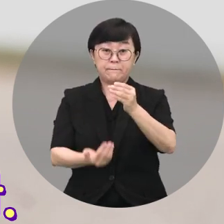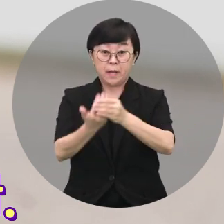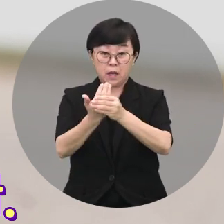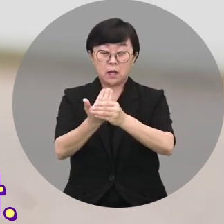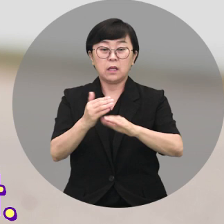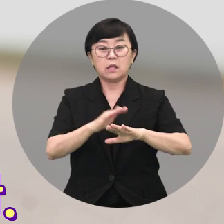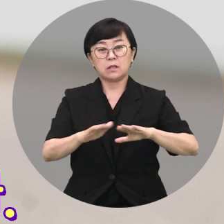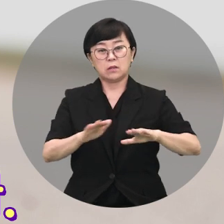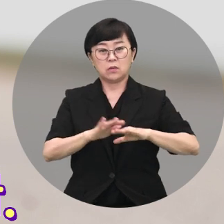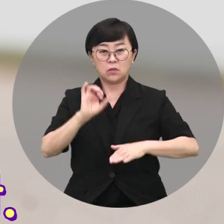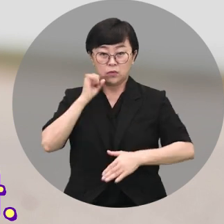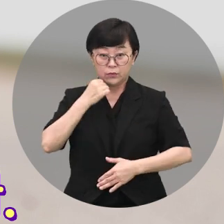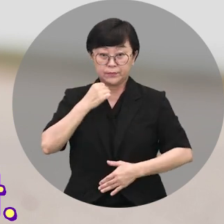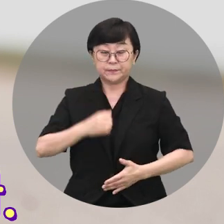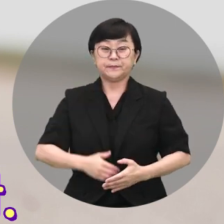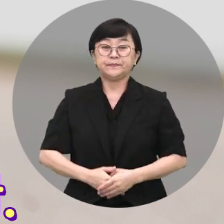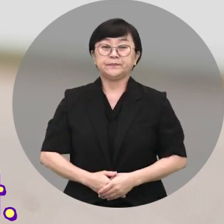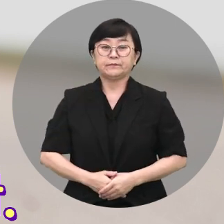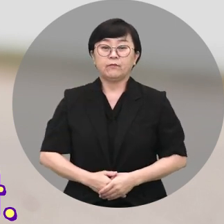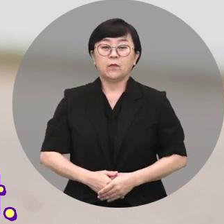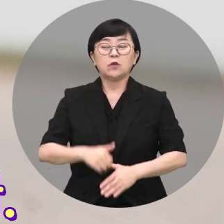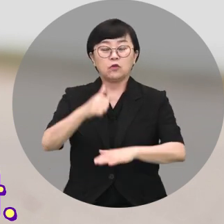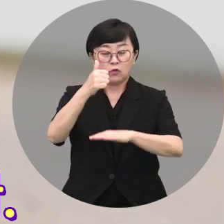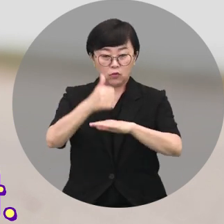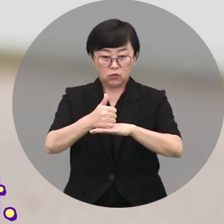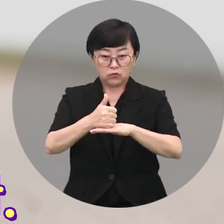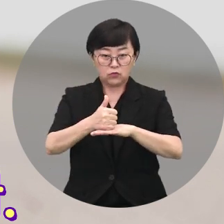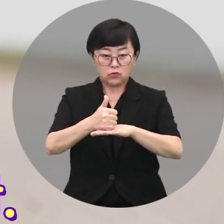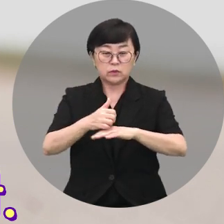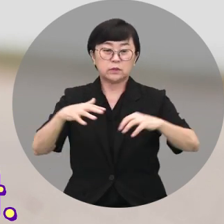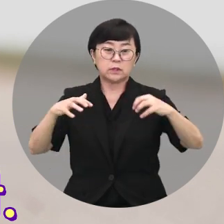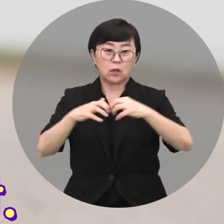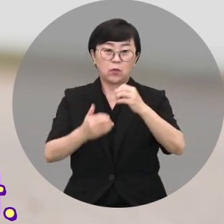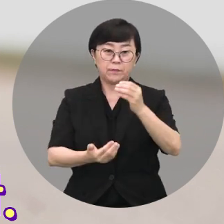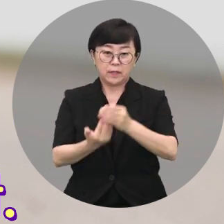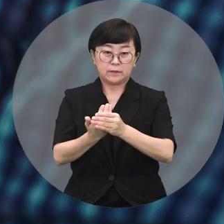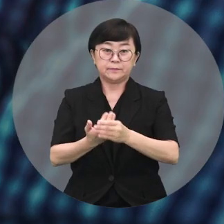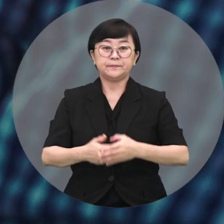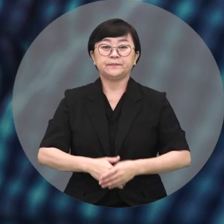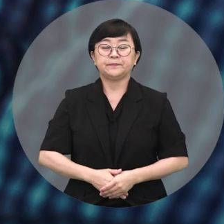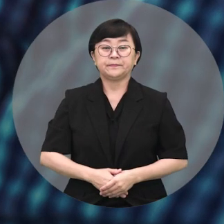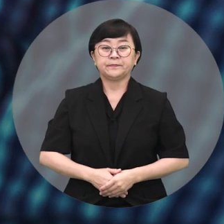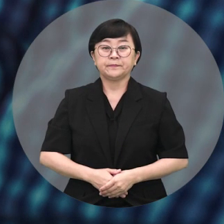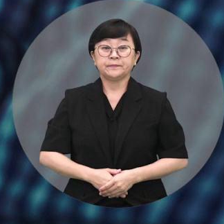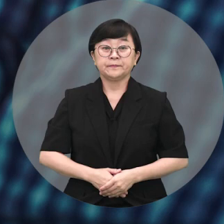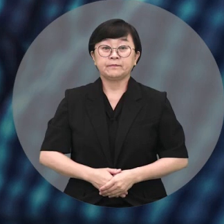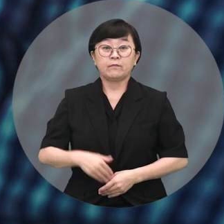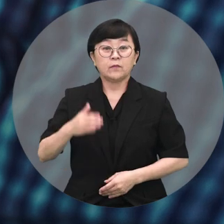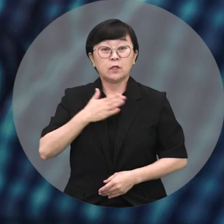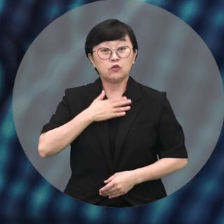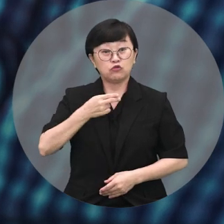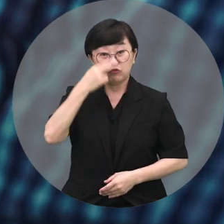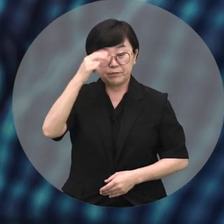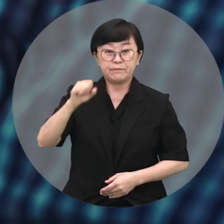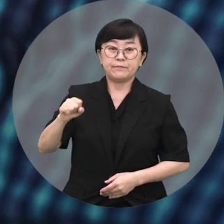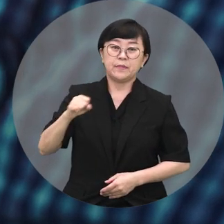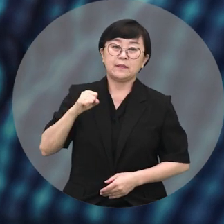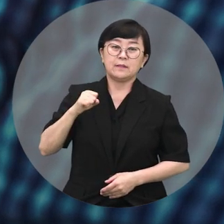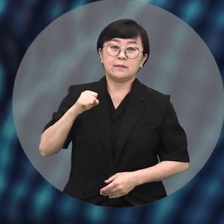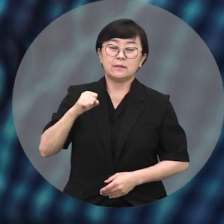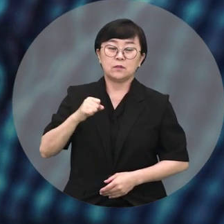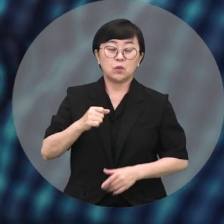대한 대처가 어려울 수 있고 이는 결국 사고로 이어지게 됩니다. 다음으로 나는 술이 센 편이기